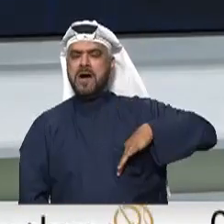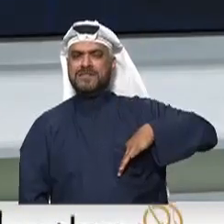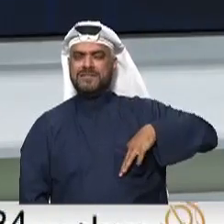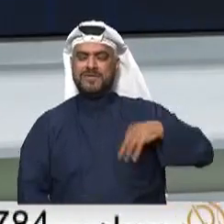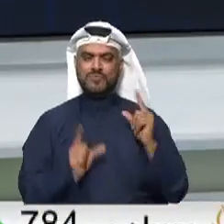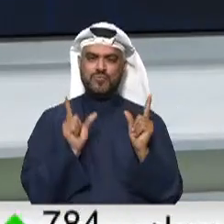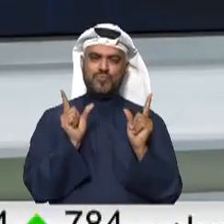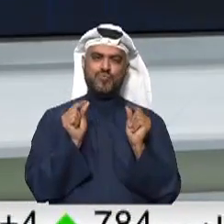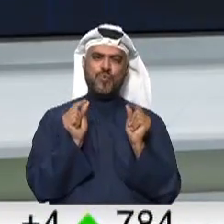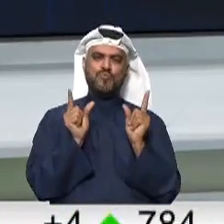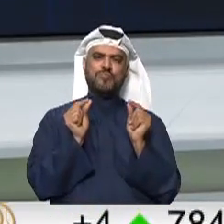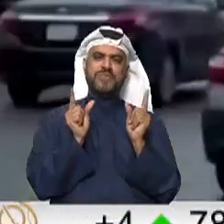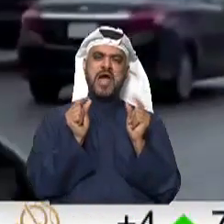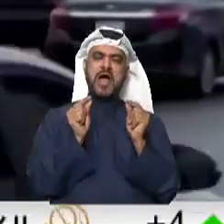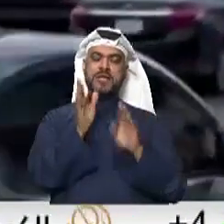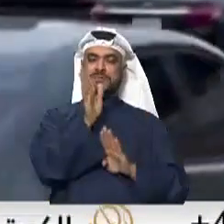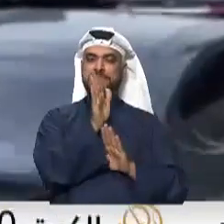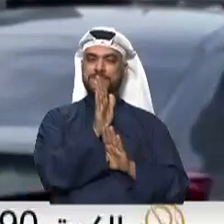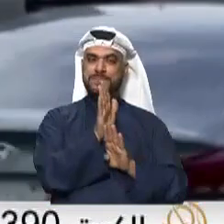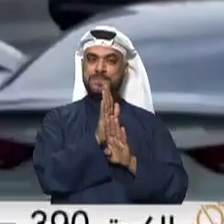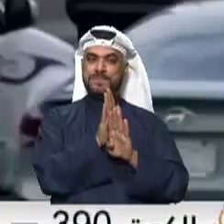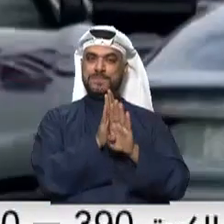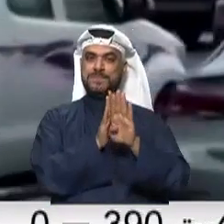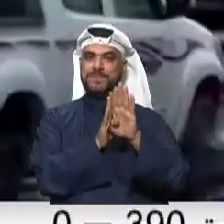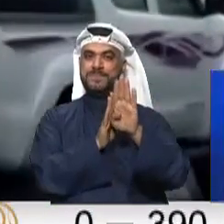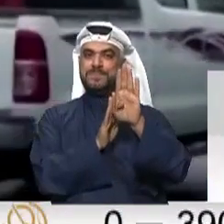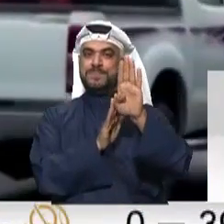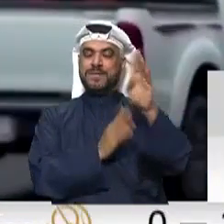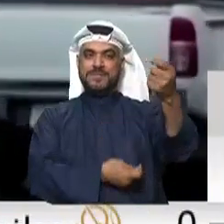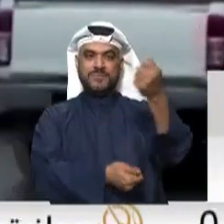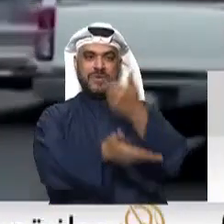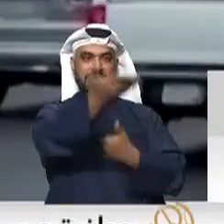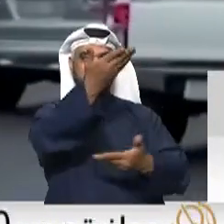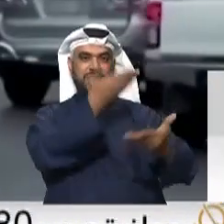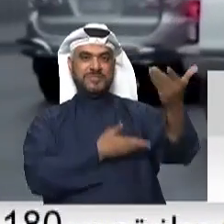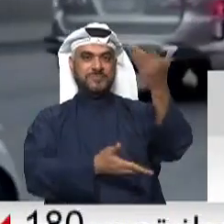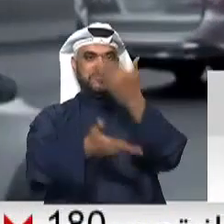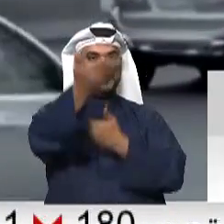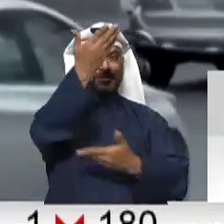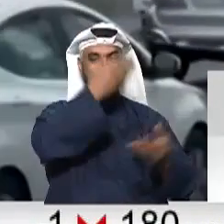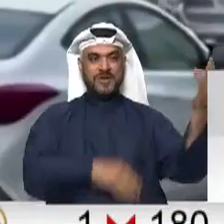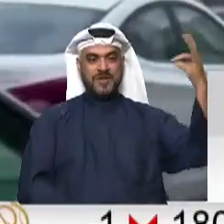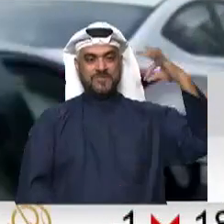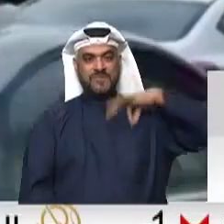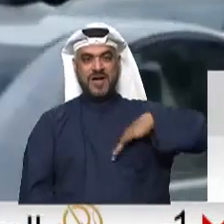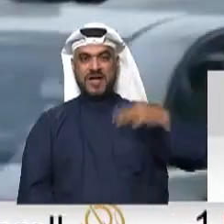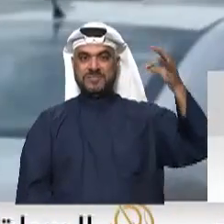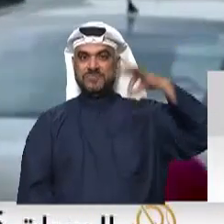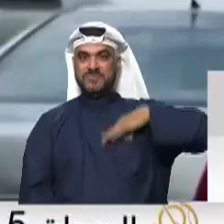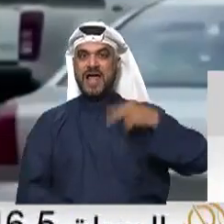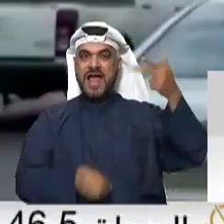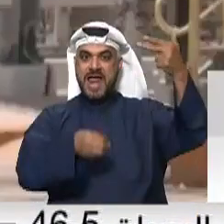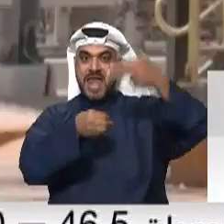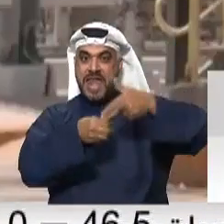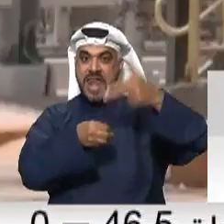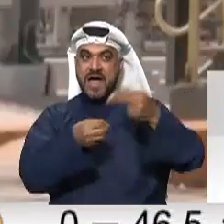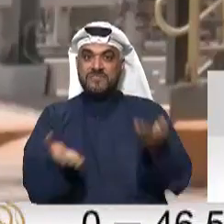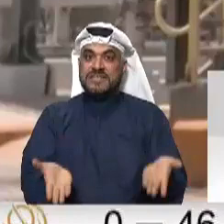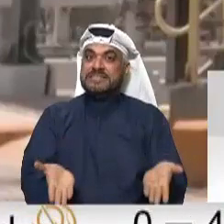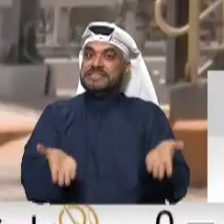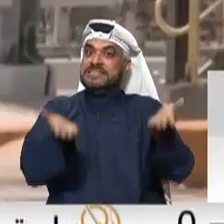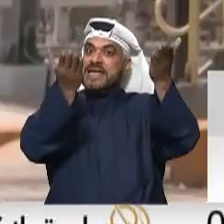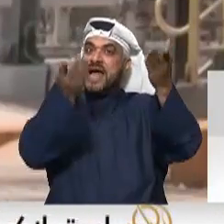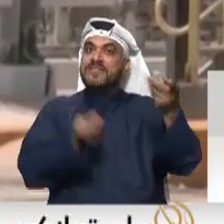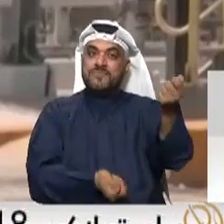والتي شهدت ارتفاعا قياسيا في الارباح مدعومه بارتفاع اسعار الطاقه وزياده احجام